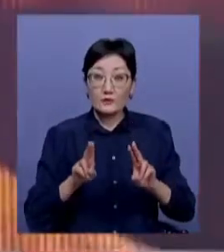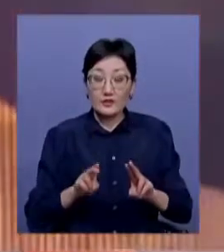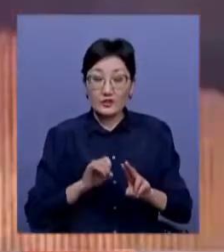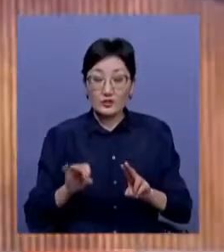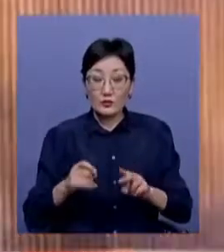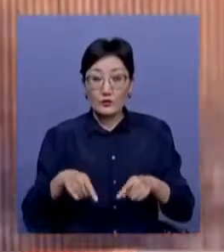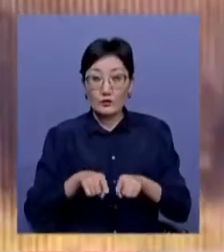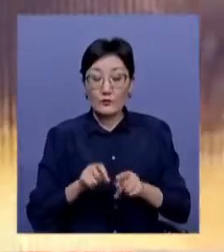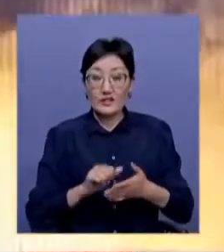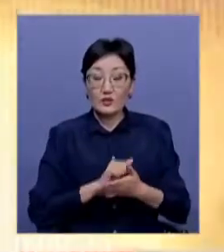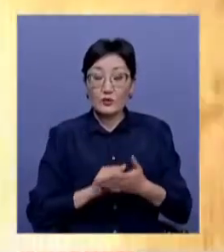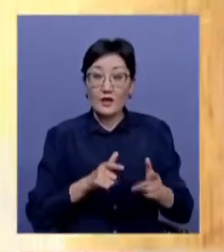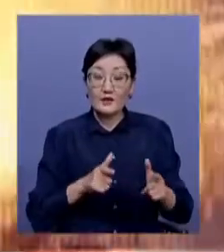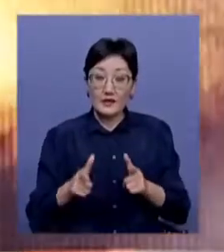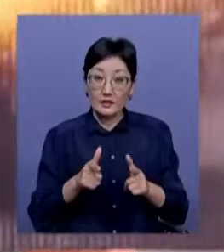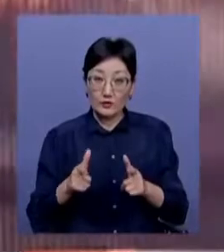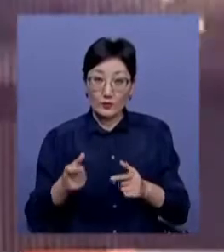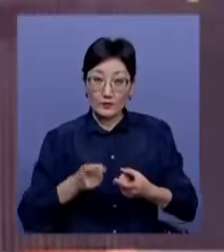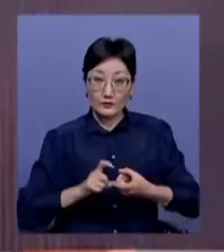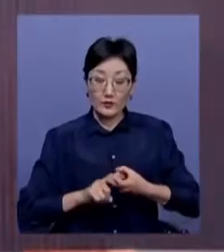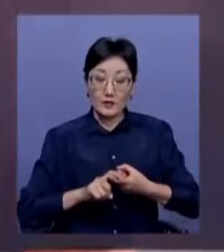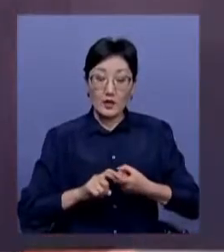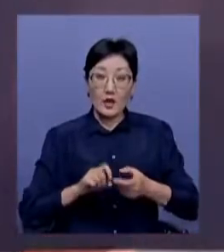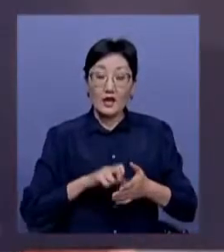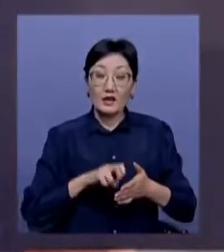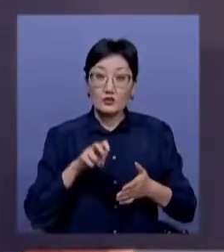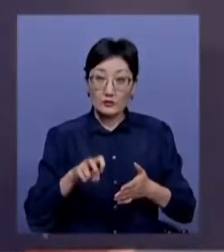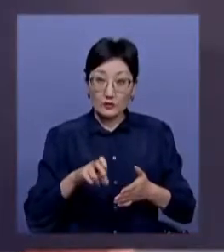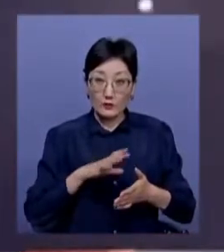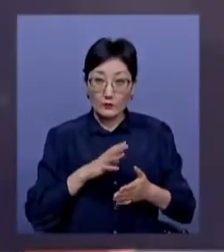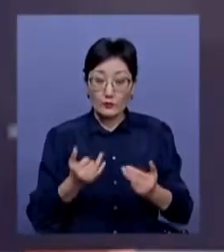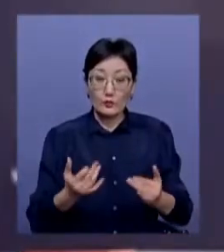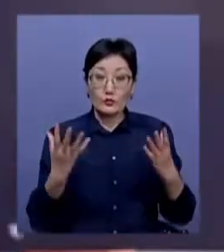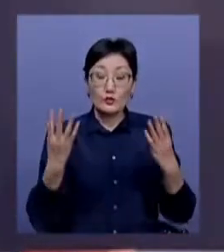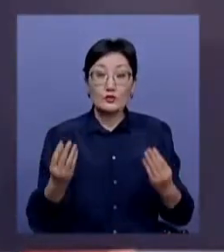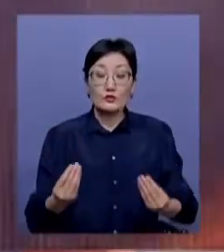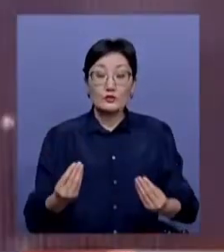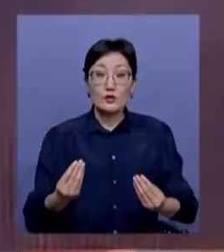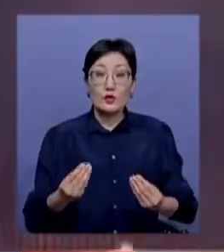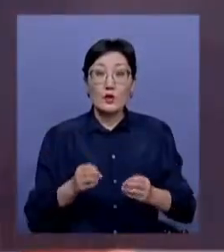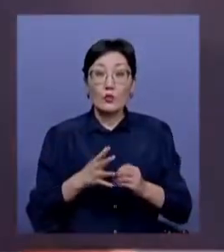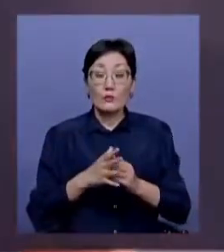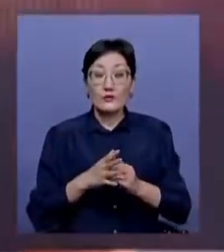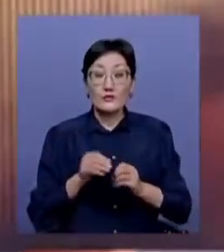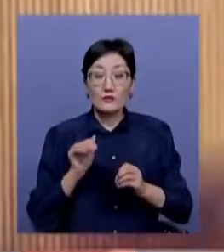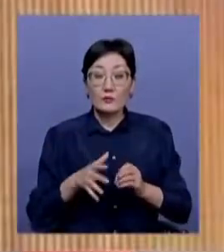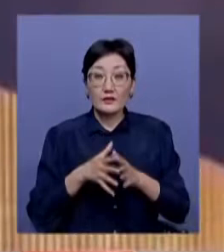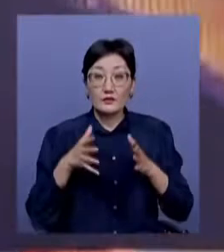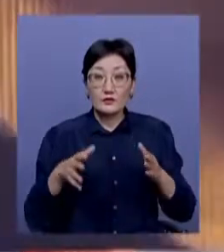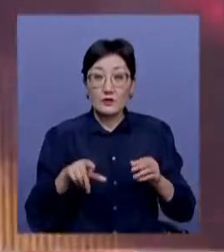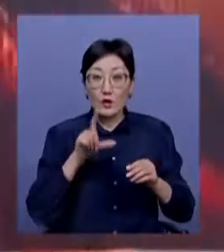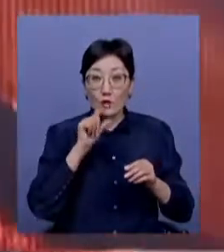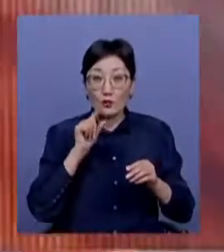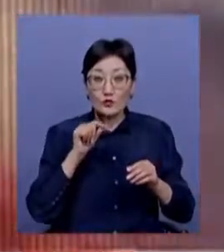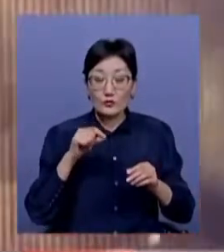және осы құжаттардың дайындалуы туралы хат жолданған болатын. Бүгінгі күні 15 мыңнан астам құс